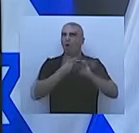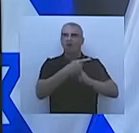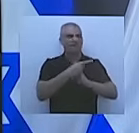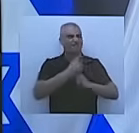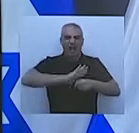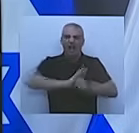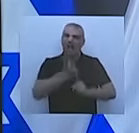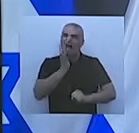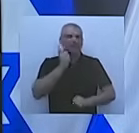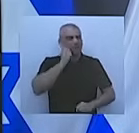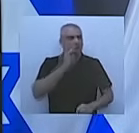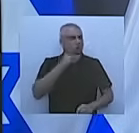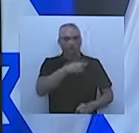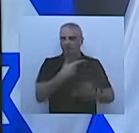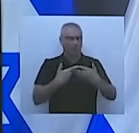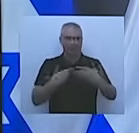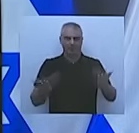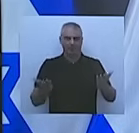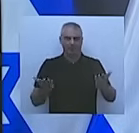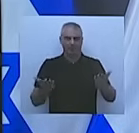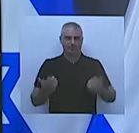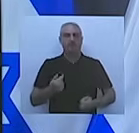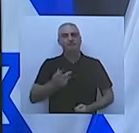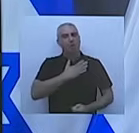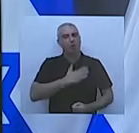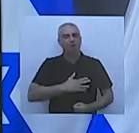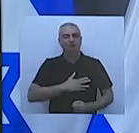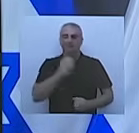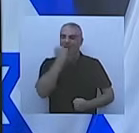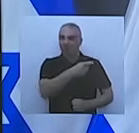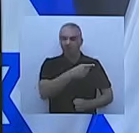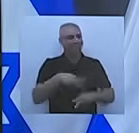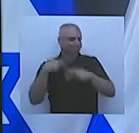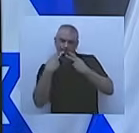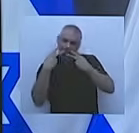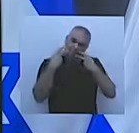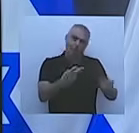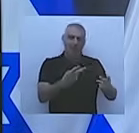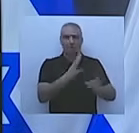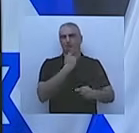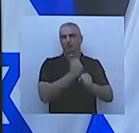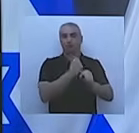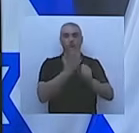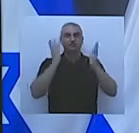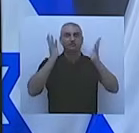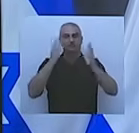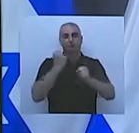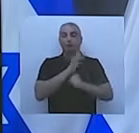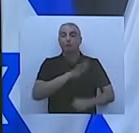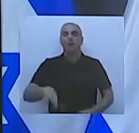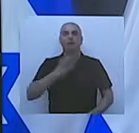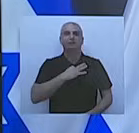ă și își va exercit drepturile de stat Deci în clipa în care aceste bombardamente din zona de nord asupra Israelului vor